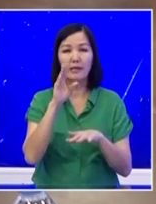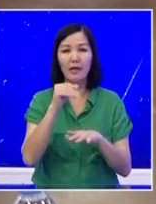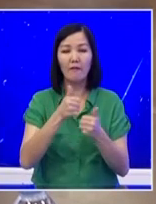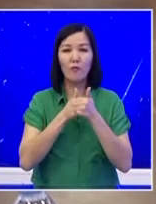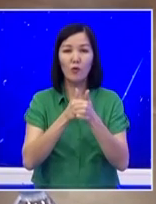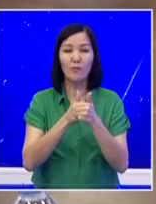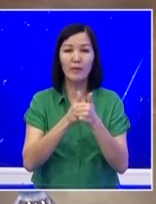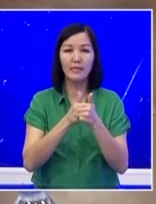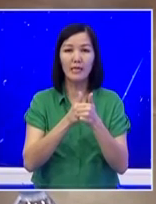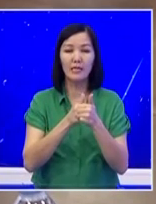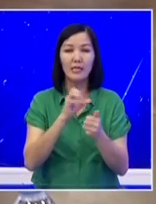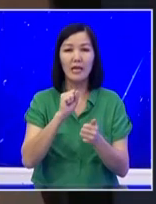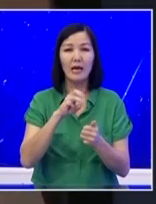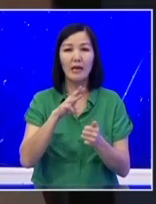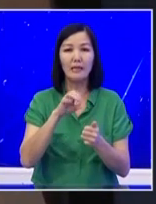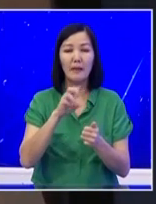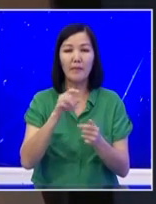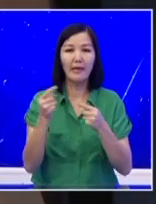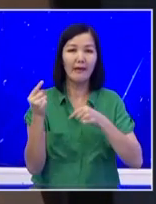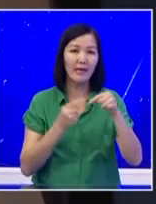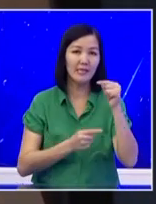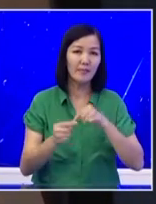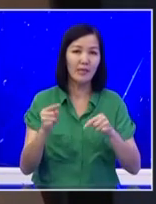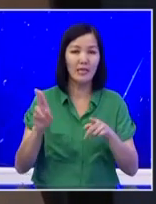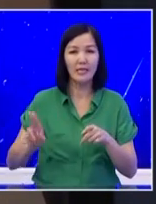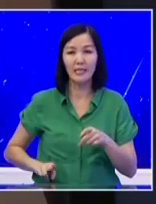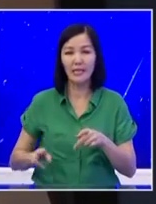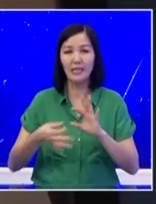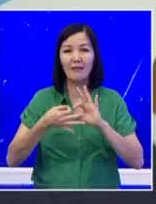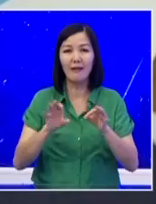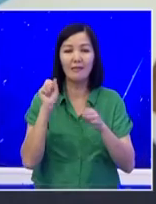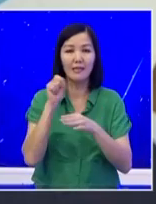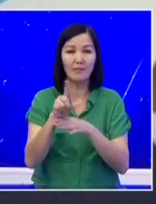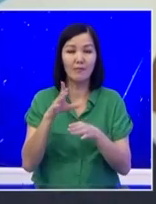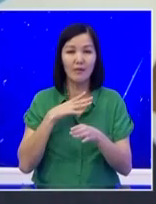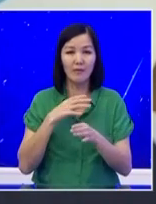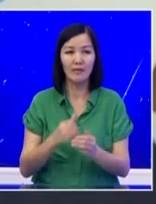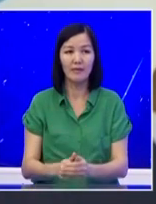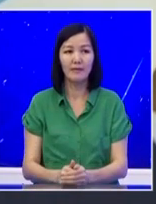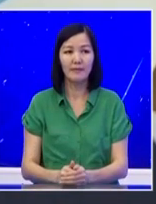орынбасарлары мен Атамекен ұлттық кәсіпкерлер палатасының басшыларына нақты тапсырмалар берді.